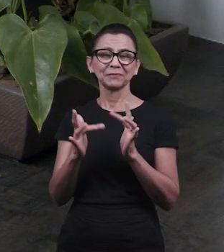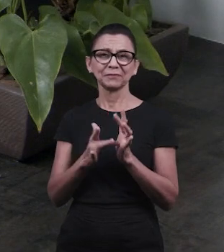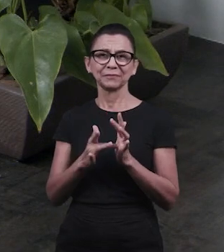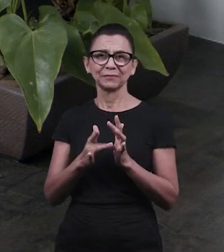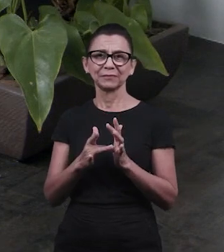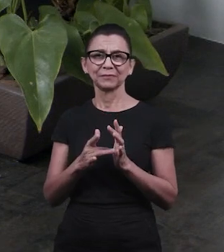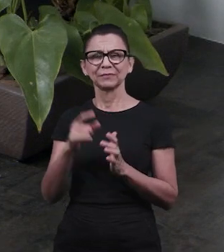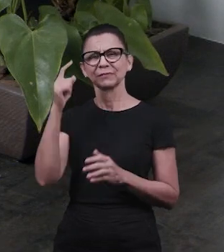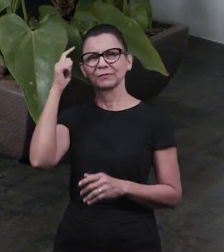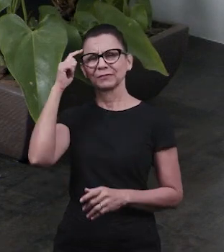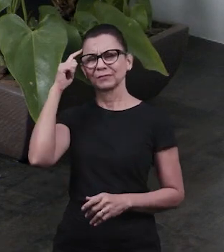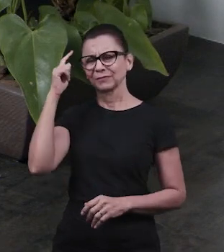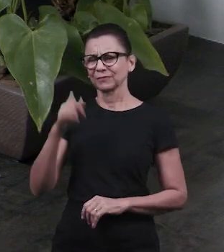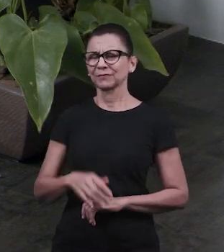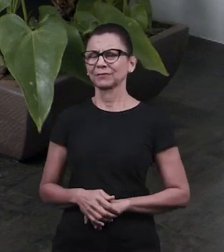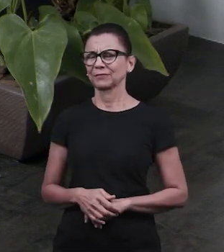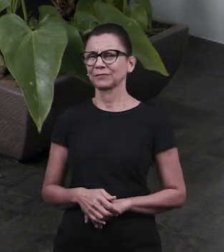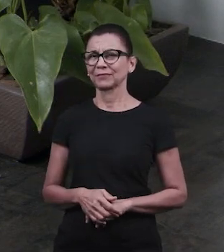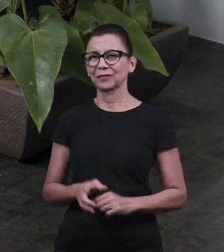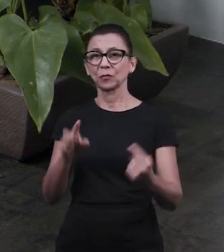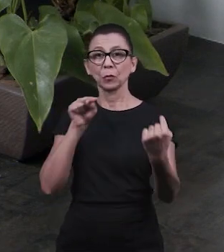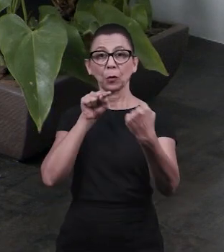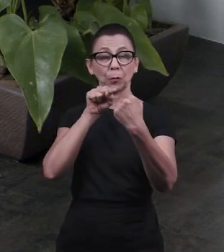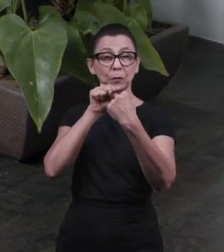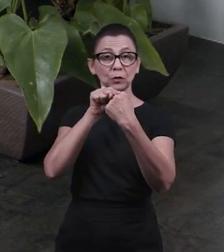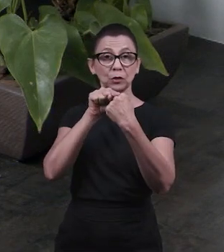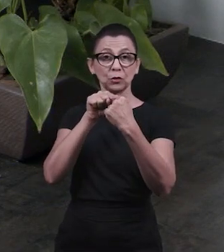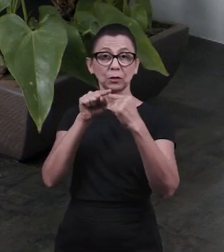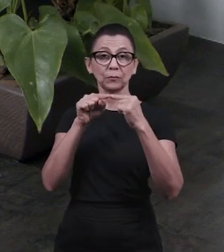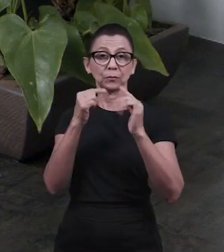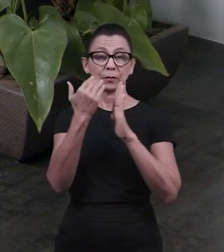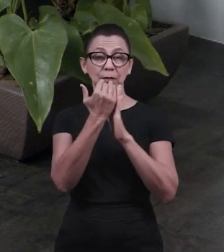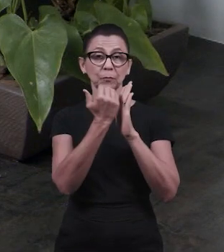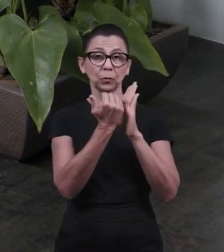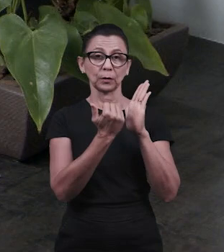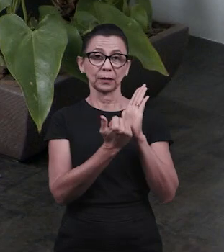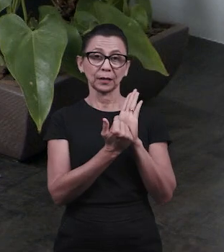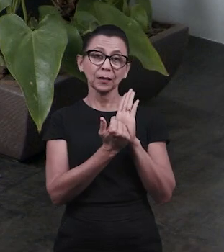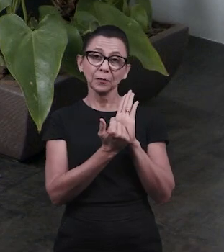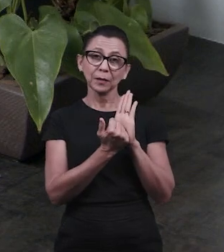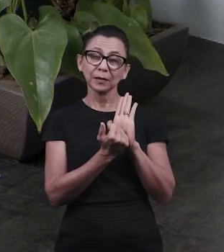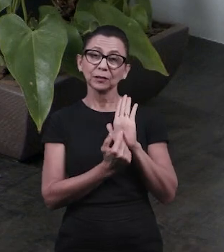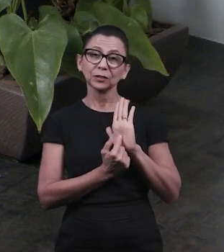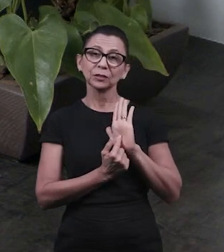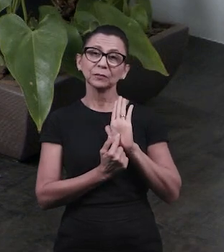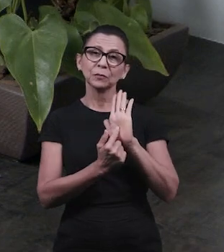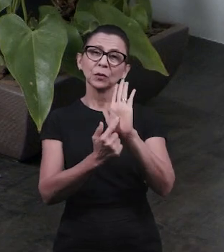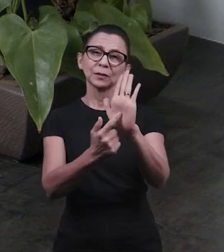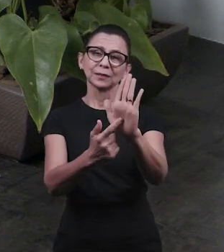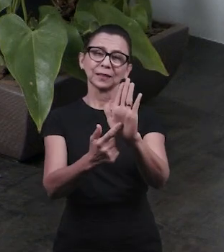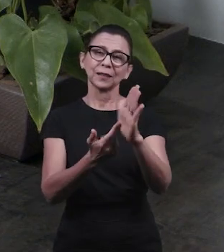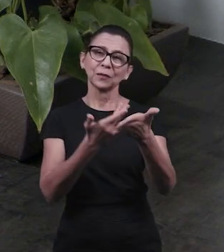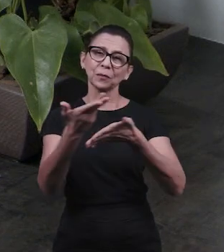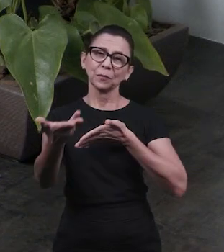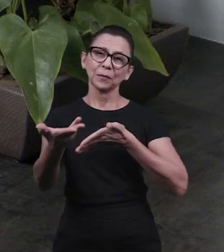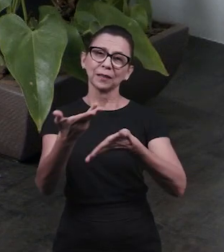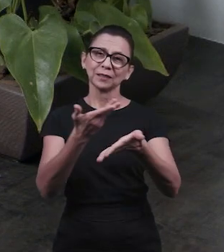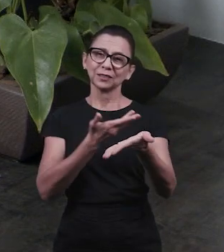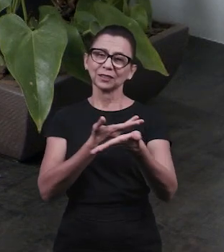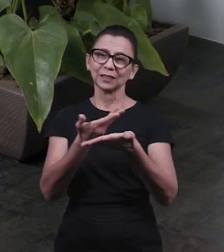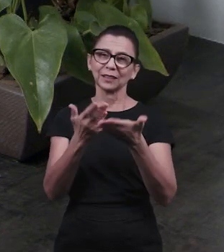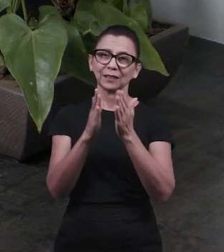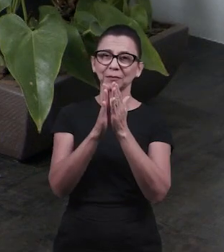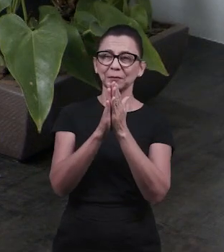программы, она в том, чтобы привести вас и принести вам то, что Библия, Слово